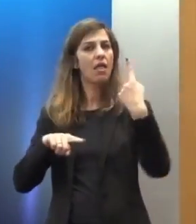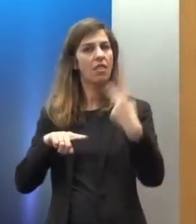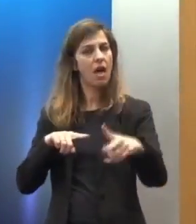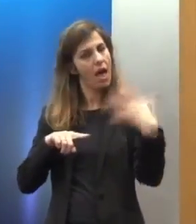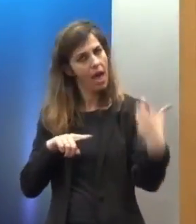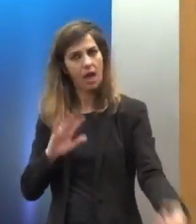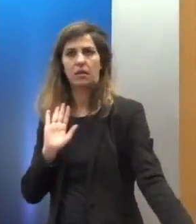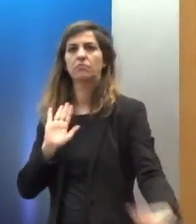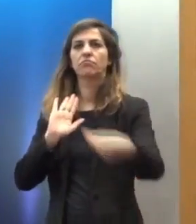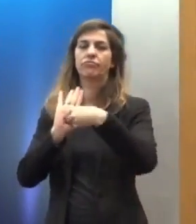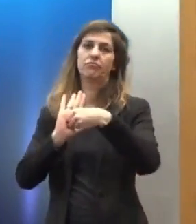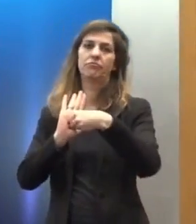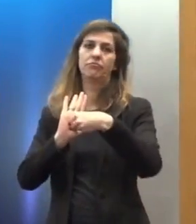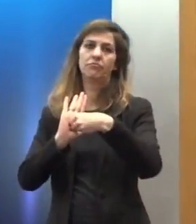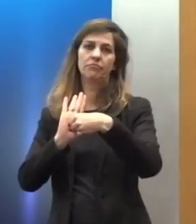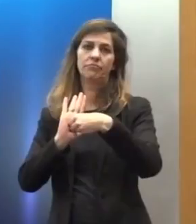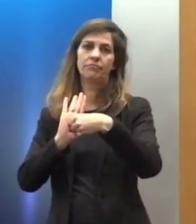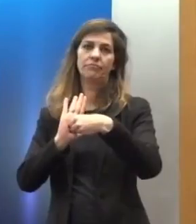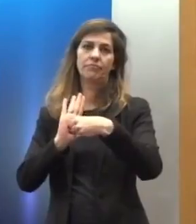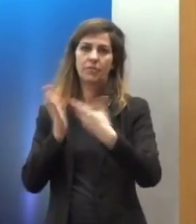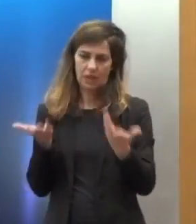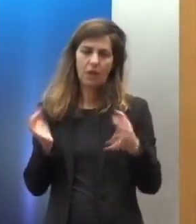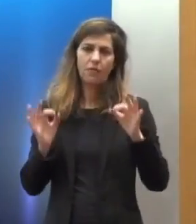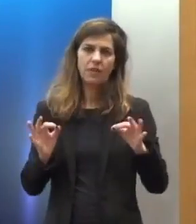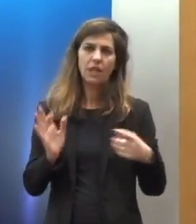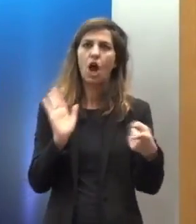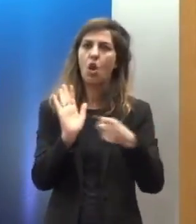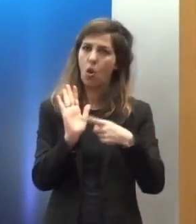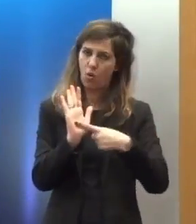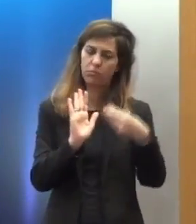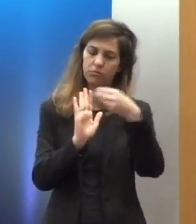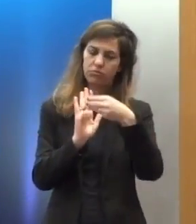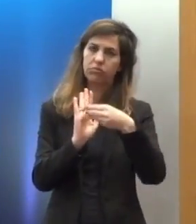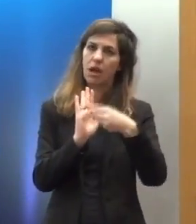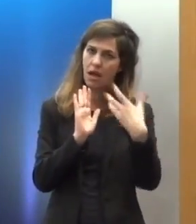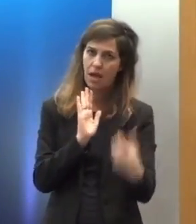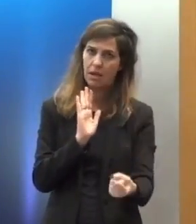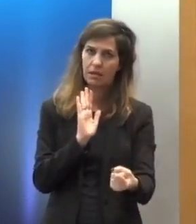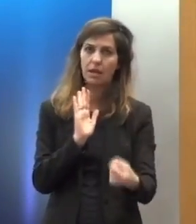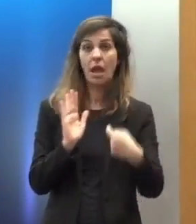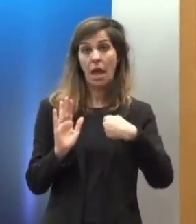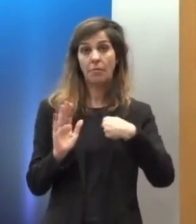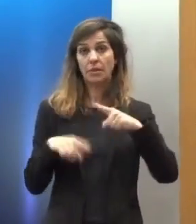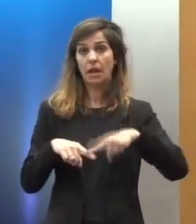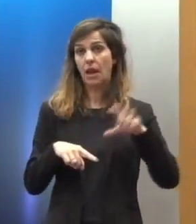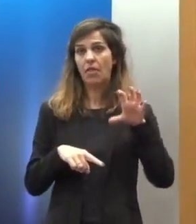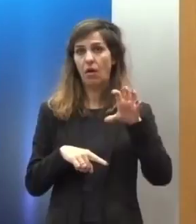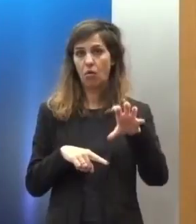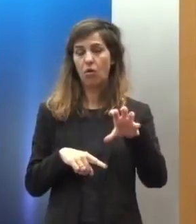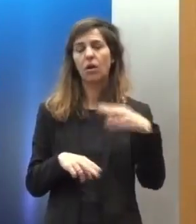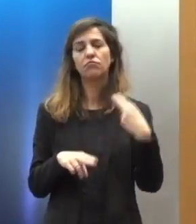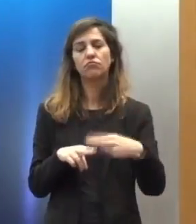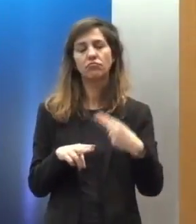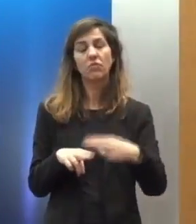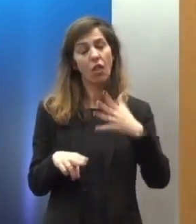της εθνικής μας νομοθεσίας. Σαν χώρα αποδίδουμε πρωταρχική σημασία στην προάσπιση των